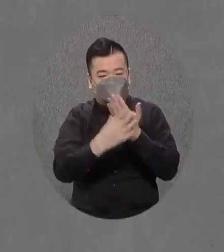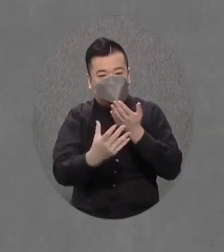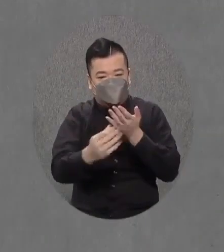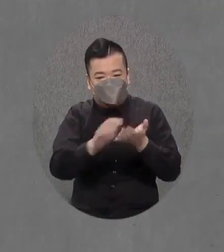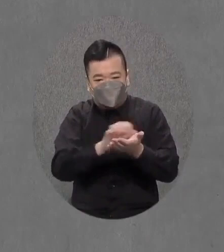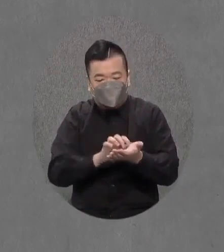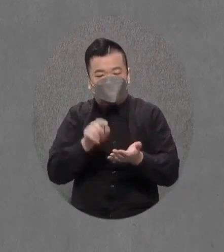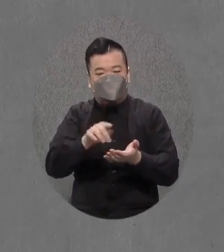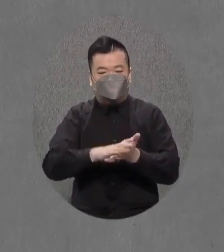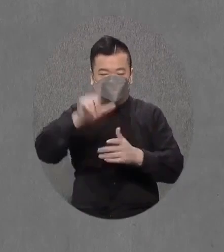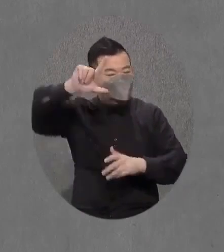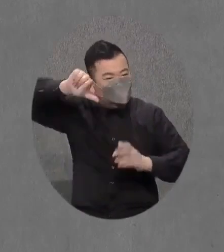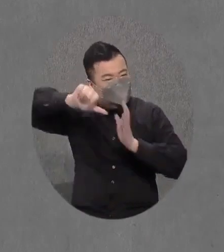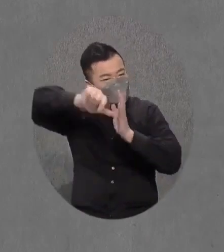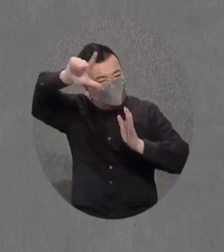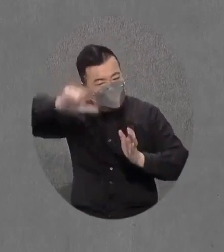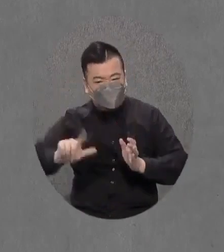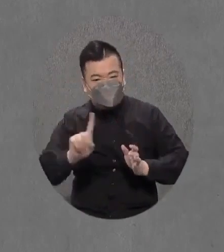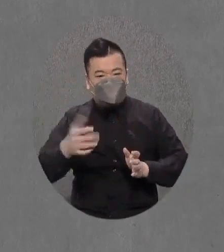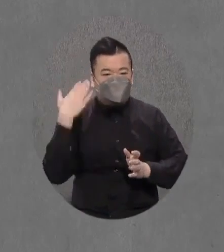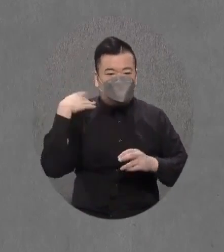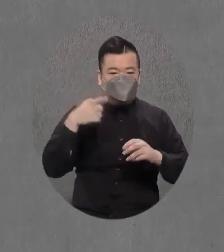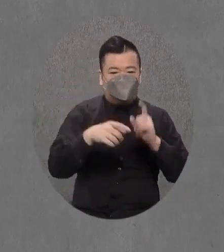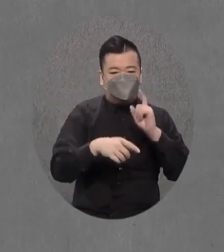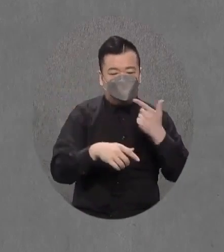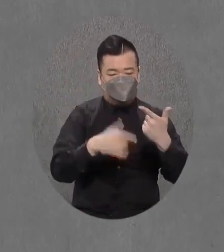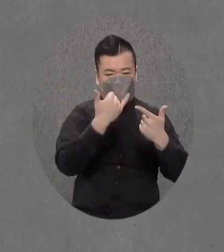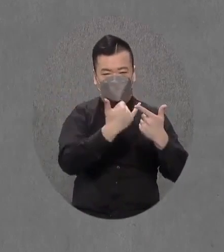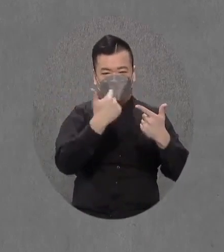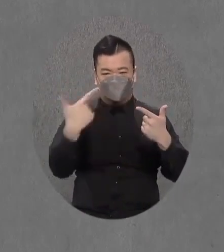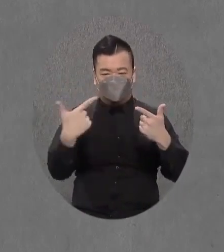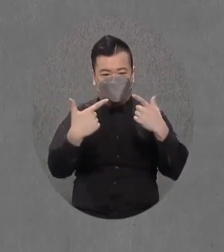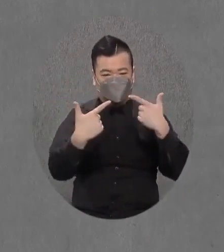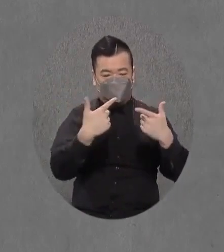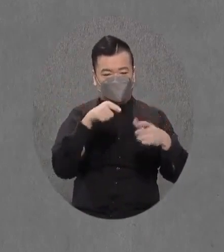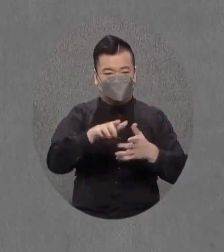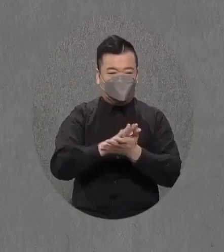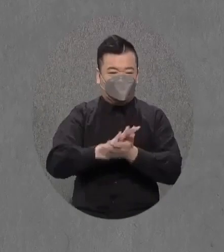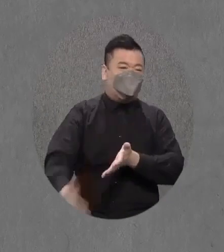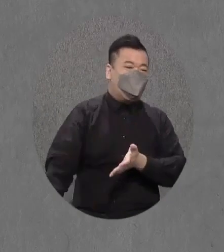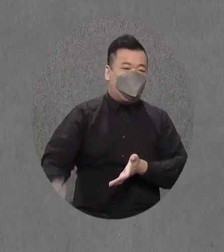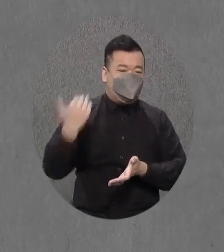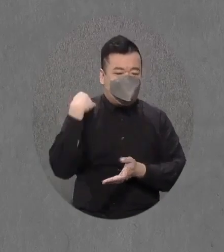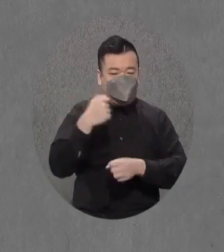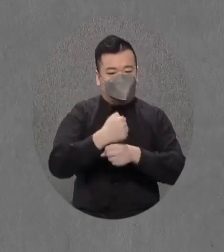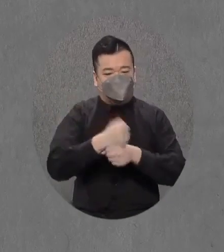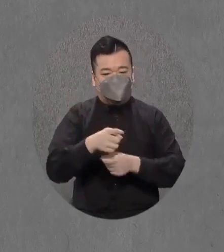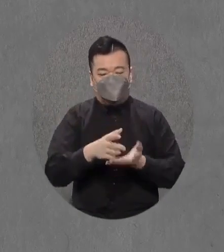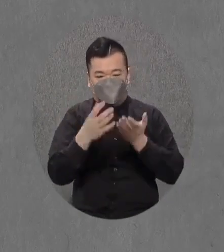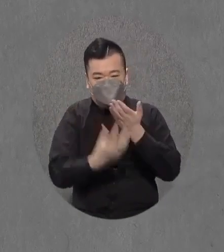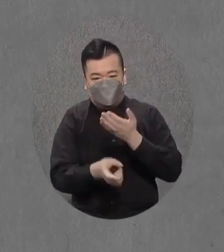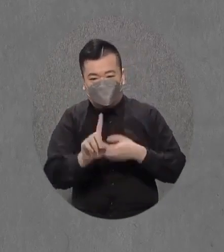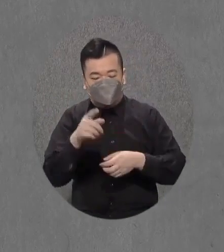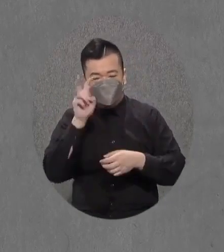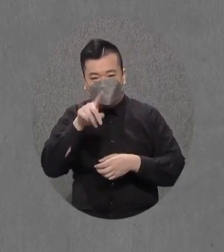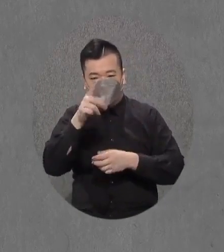全世界最古老的版畫就是唐代公元868年《金剛經》。咁佢出版的時候咧，裏邊有一張佛